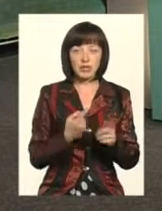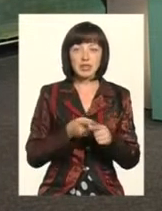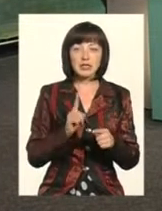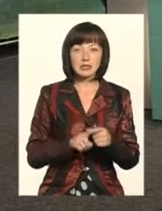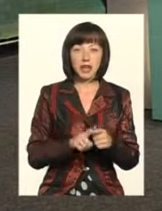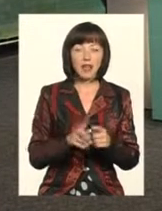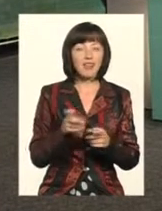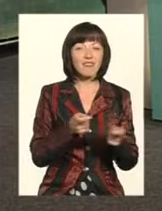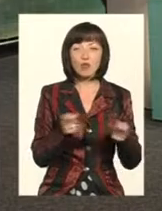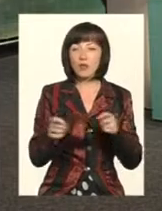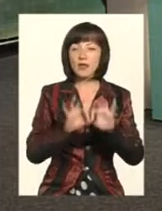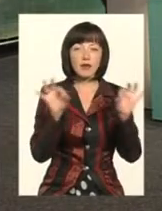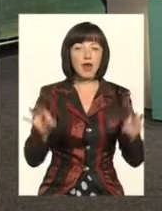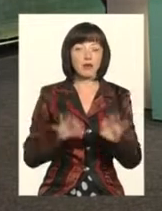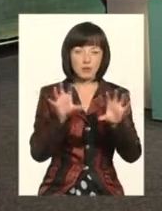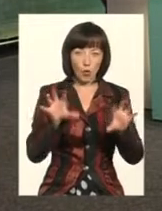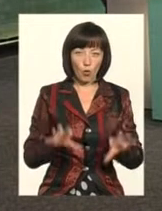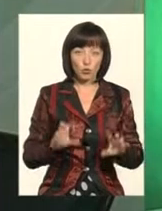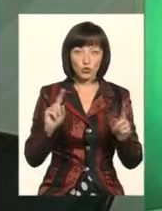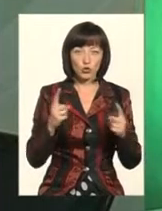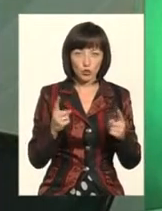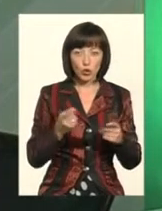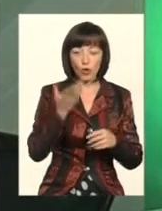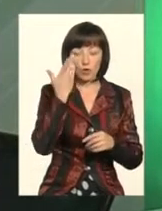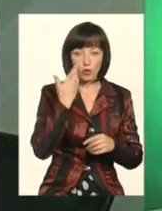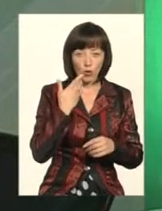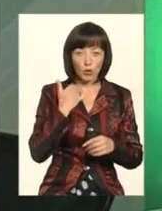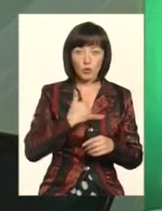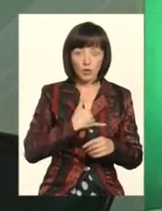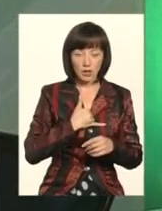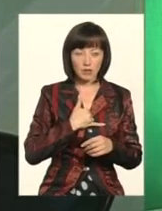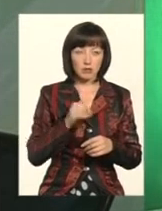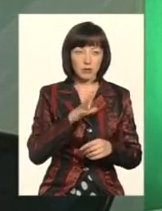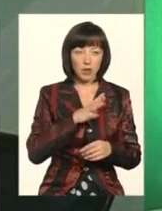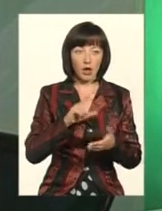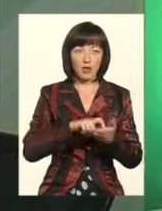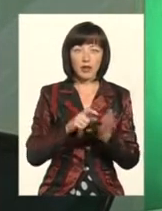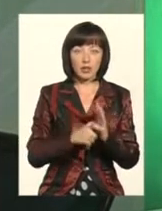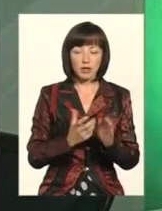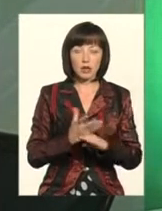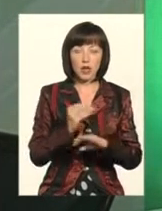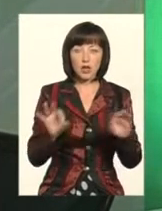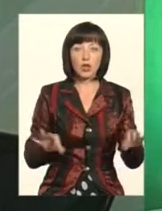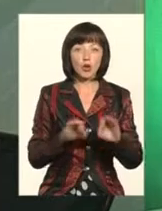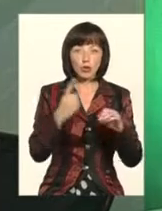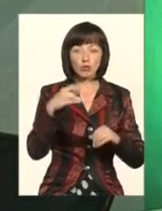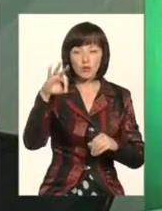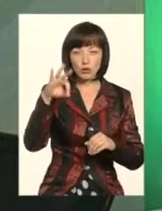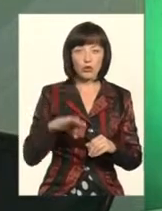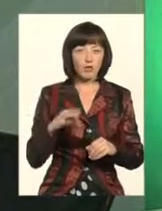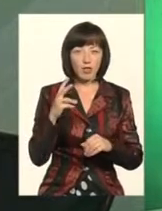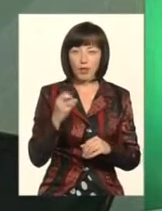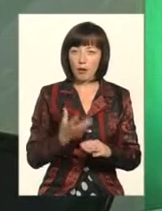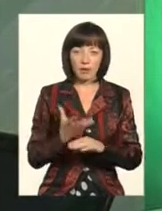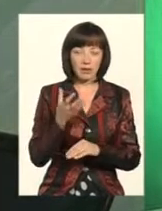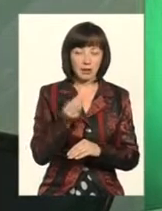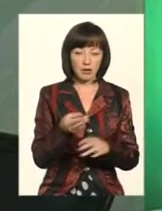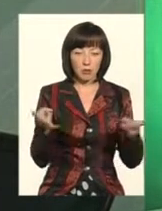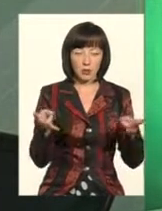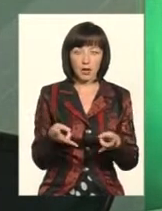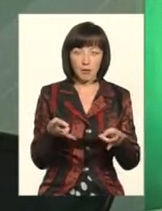не врегульоване ніяким законодавством, тому що відколи в нас була квартирна плата, вона ніколи 100% не покривала